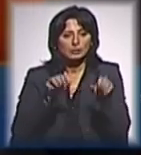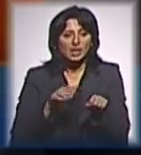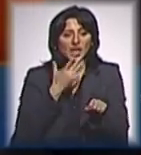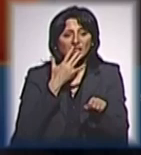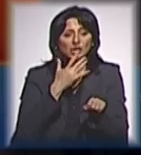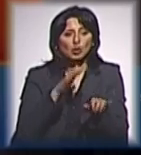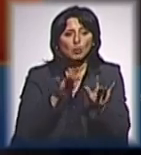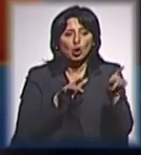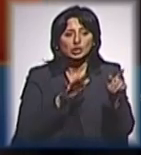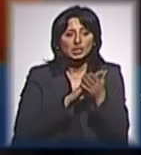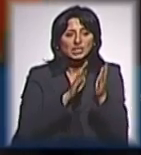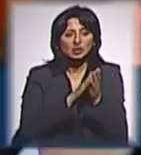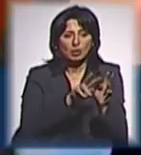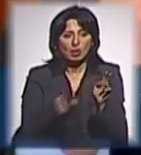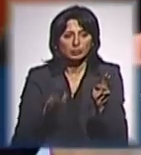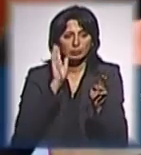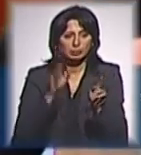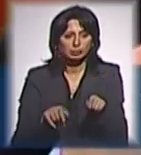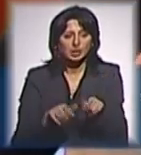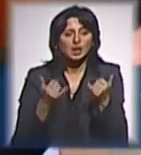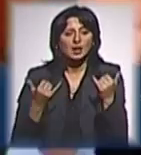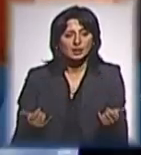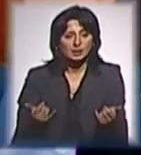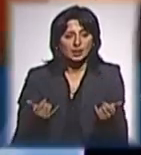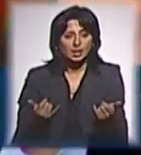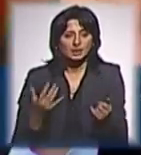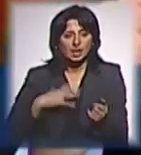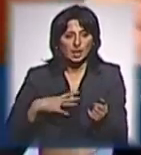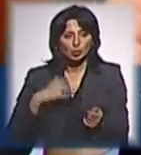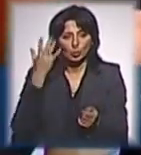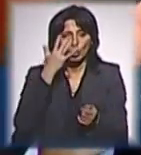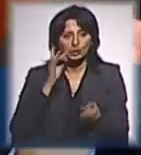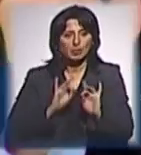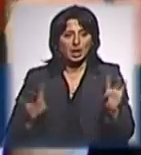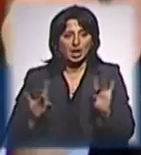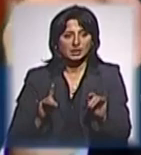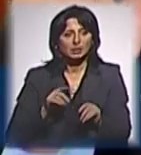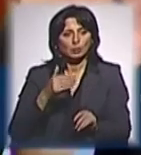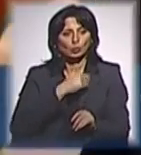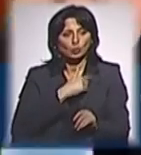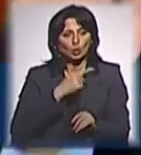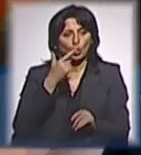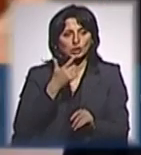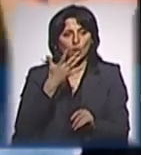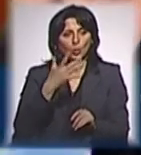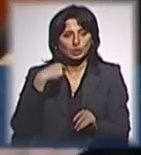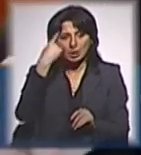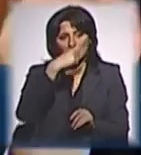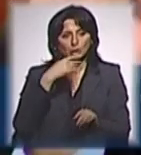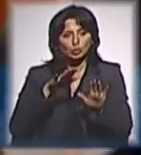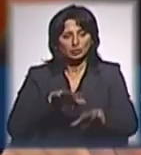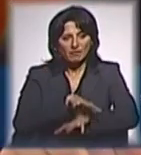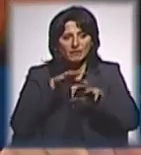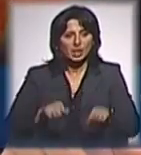ნაციონალებს ჰქონდათ, იმ სიტუაციას მივიღებთ. დღესაც ქართული ოცნება აცხადებს, რომ მას უნდა 25-ვე მაჟორიტარული